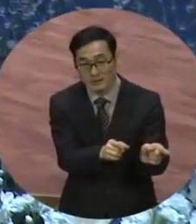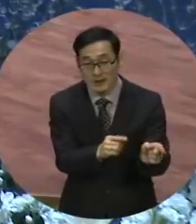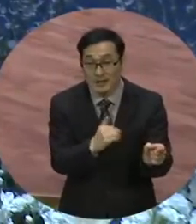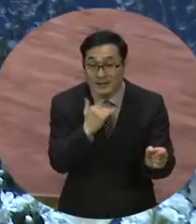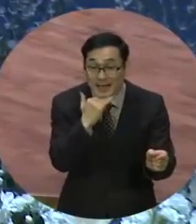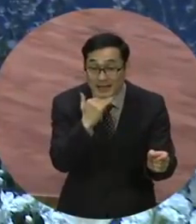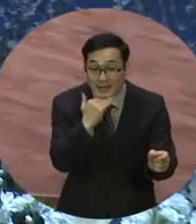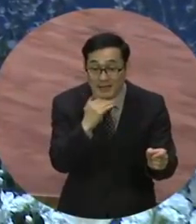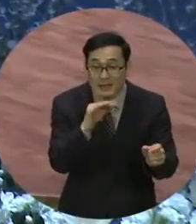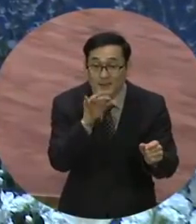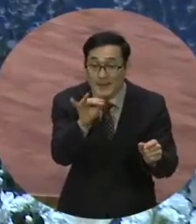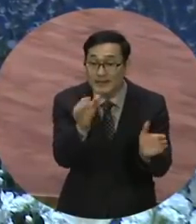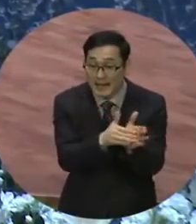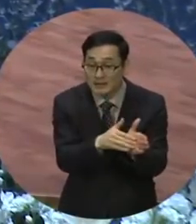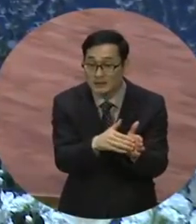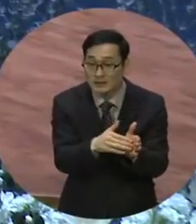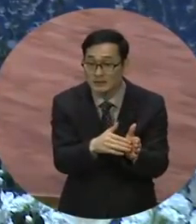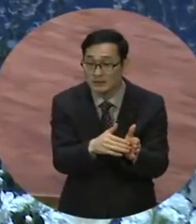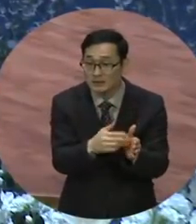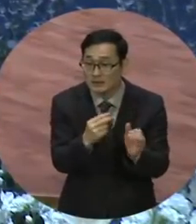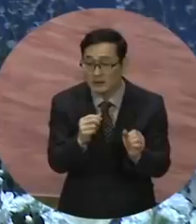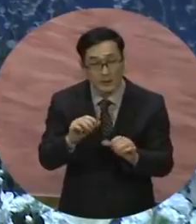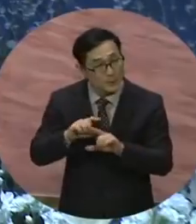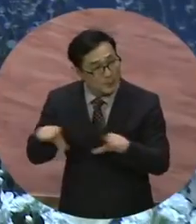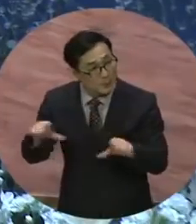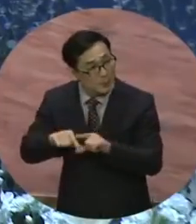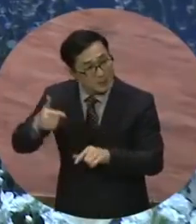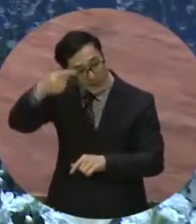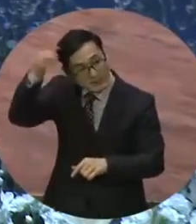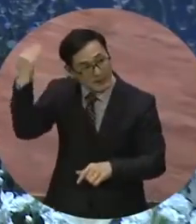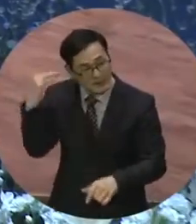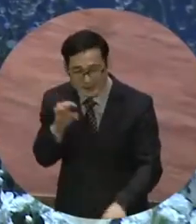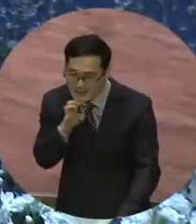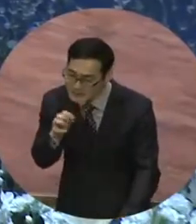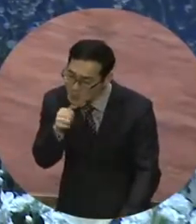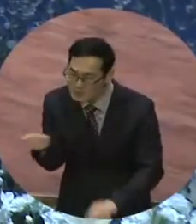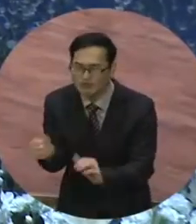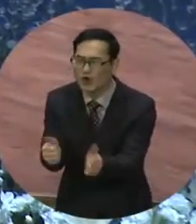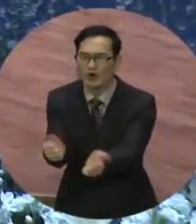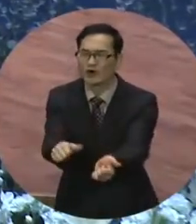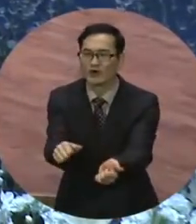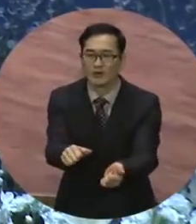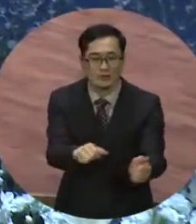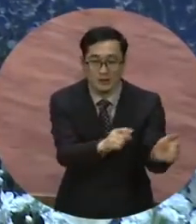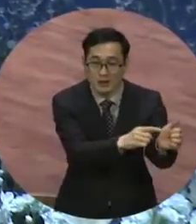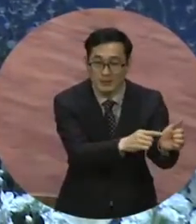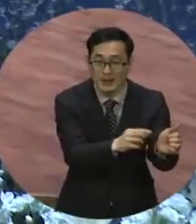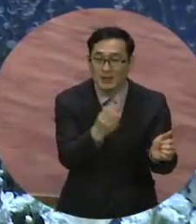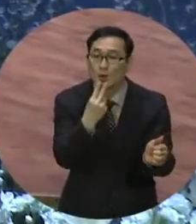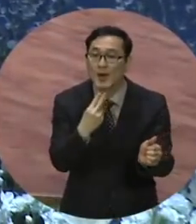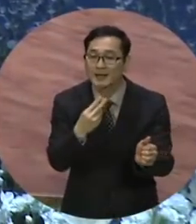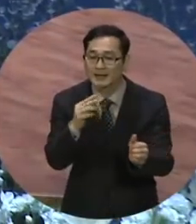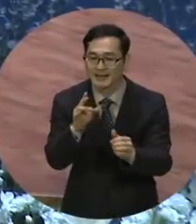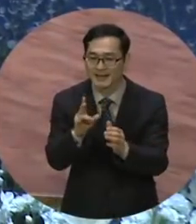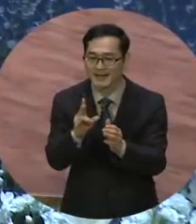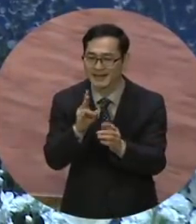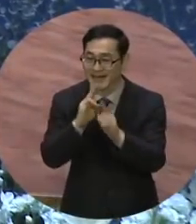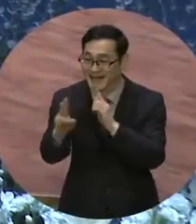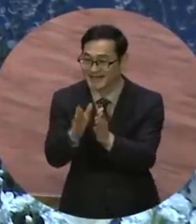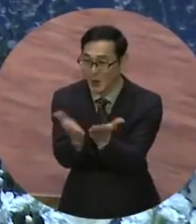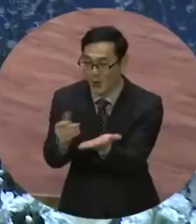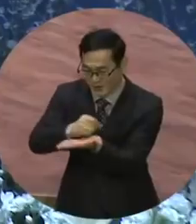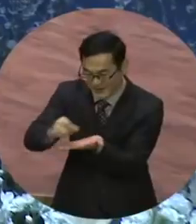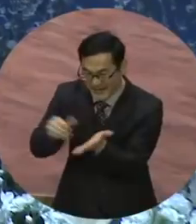거요. 그때는 뭐 40, 50대면 다 갑니다. 그런데 100세까지, 요한 계시록 쓸 때까지, 그렇게